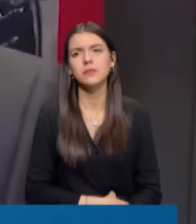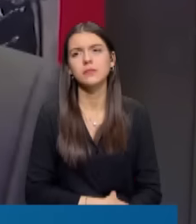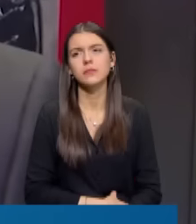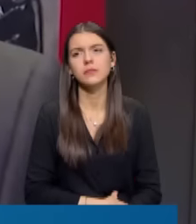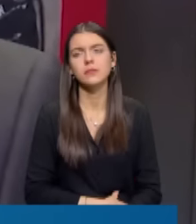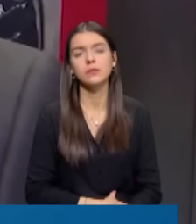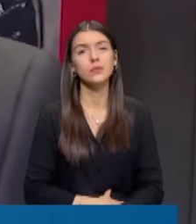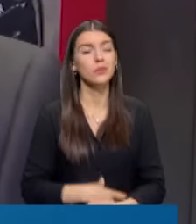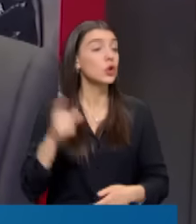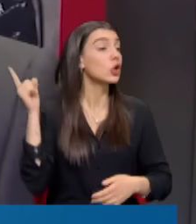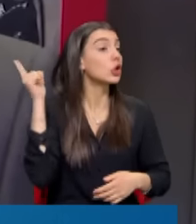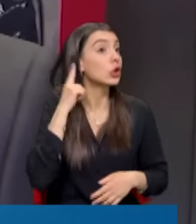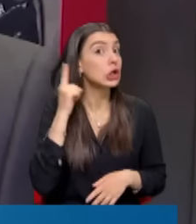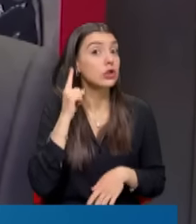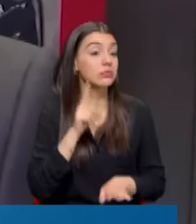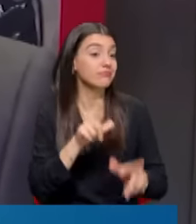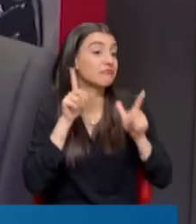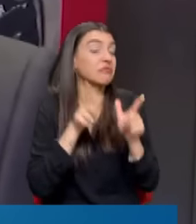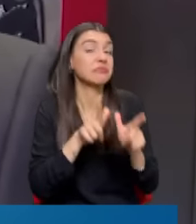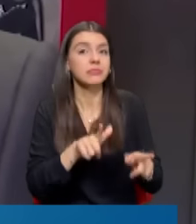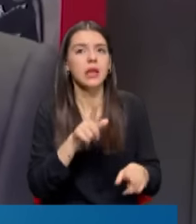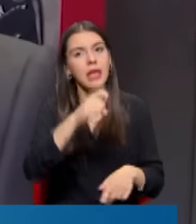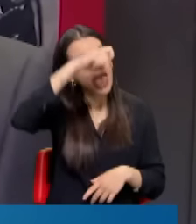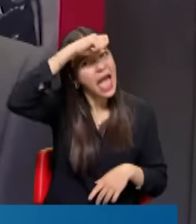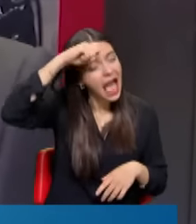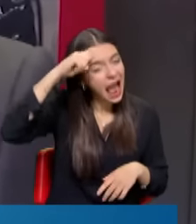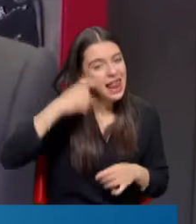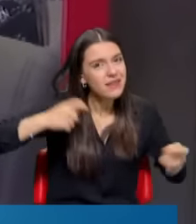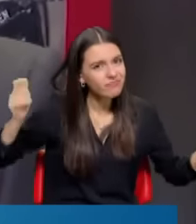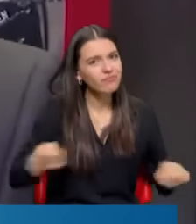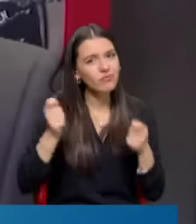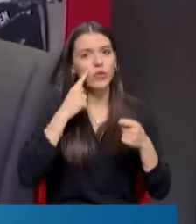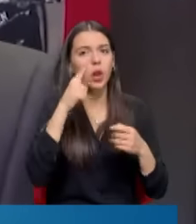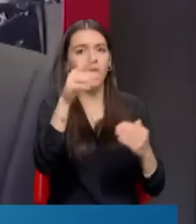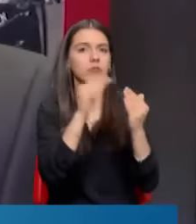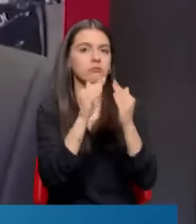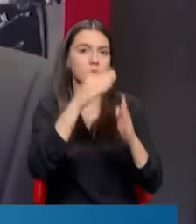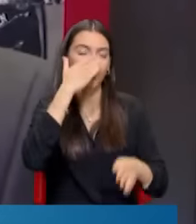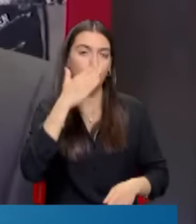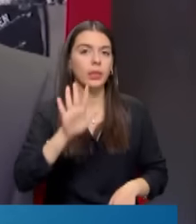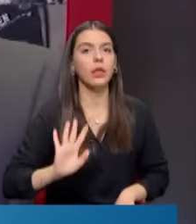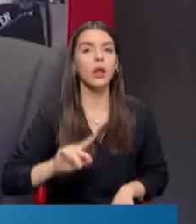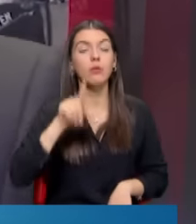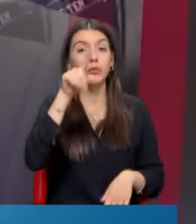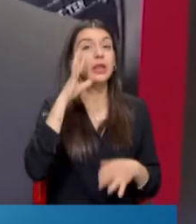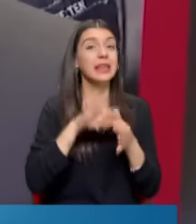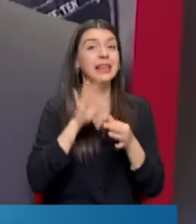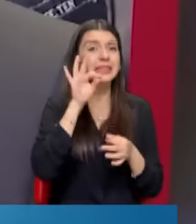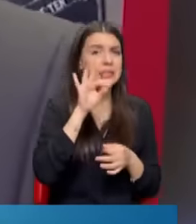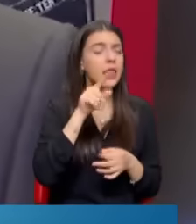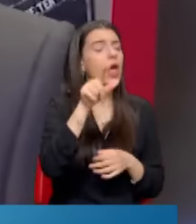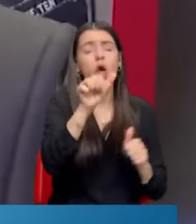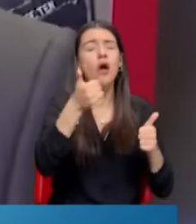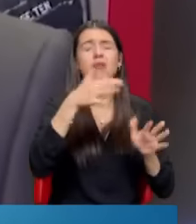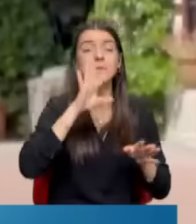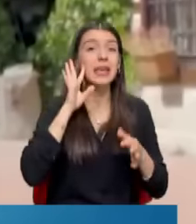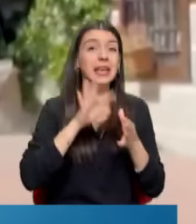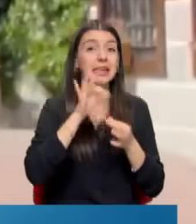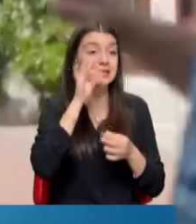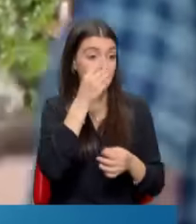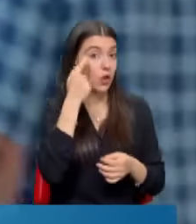edeceğim. Lükse düşkünlükle helalinden kazanç arasında bir ilişki yok. Bunu halkın gözünün içine sokmanız sorun. Bu kadar mı koptunuz